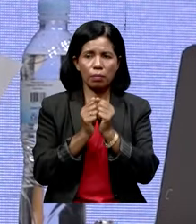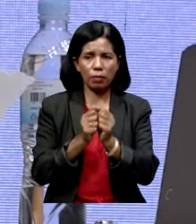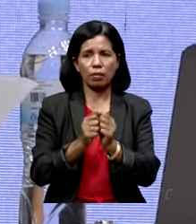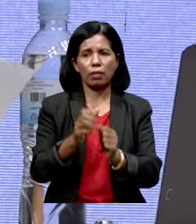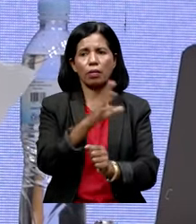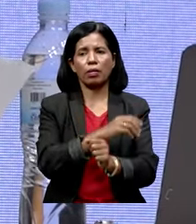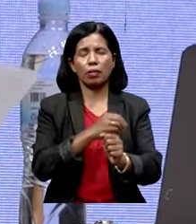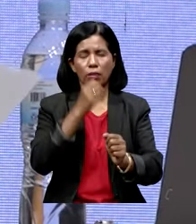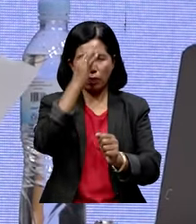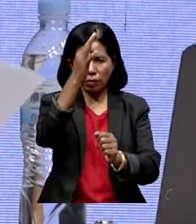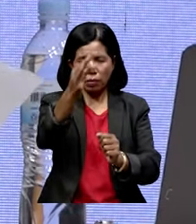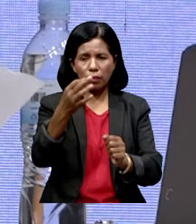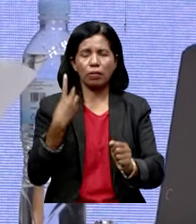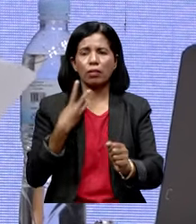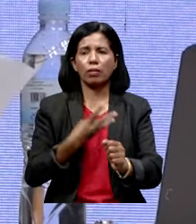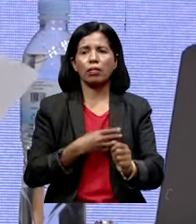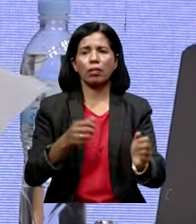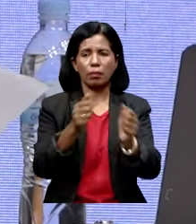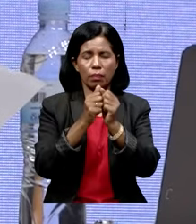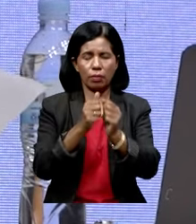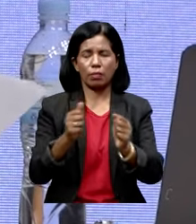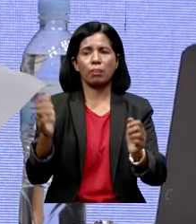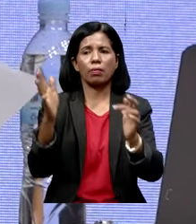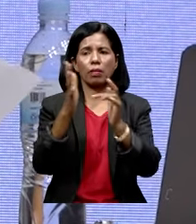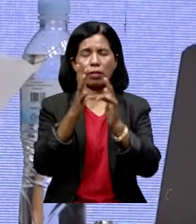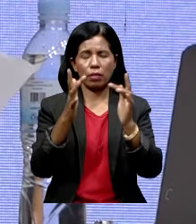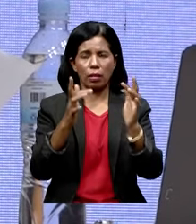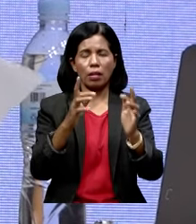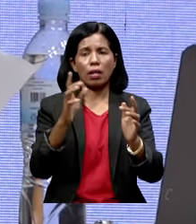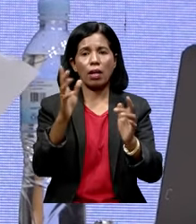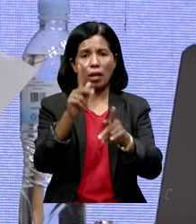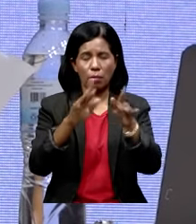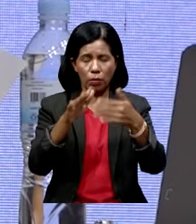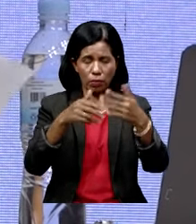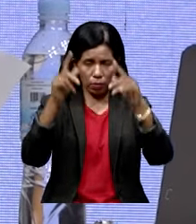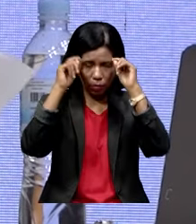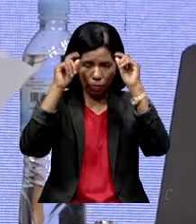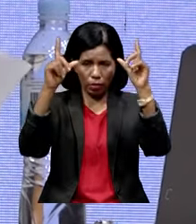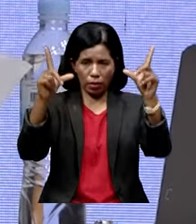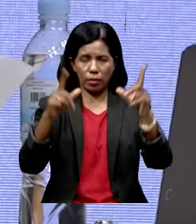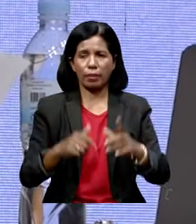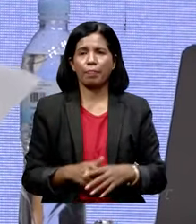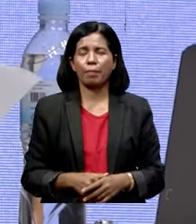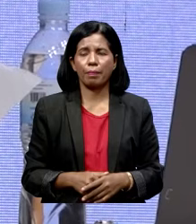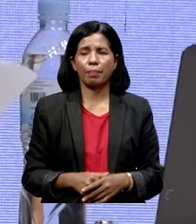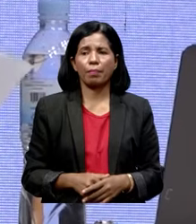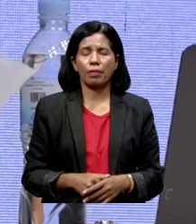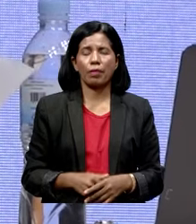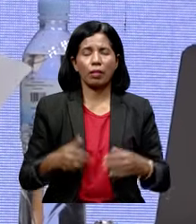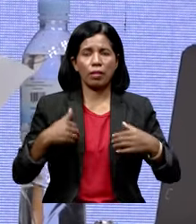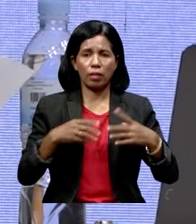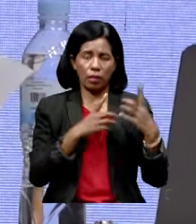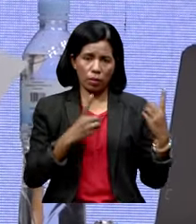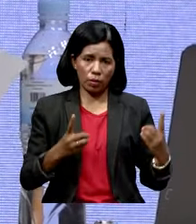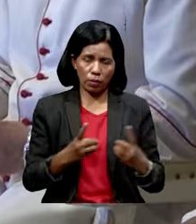masa depan kepada rakyat Timor-Leste. Padre Franz mos aktuir, além de hamos tu domino